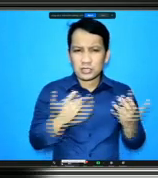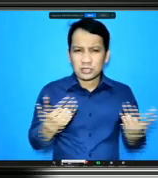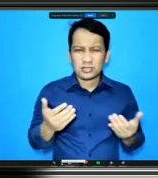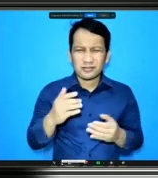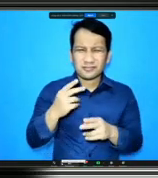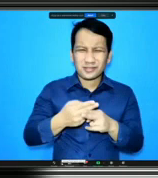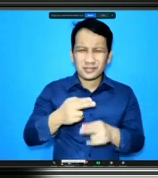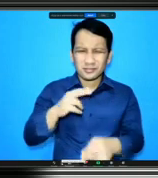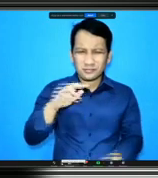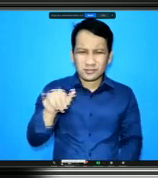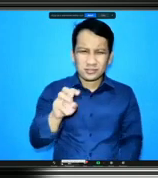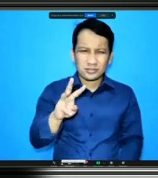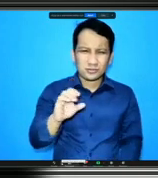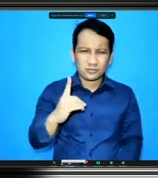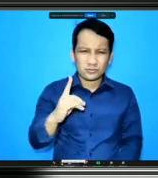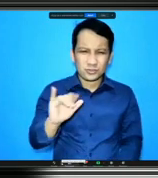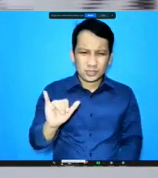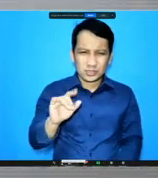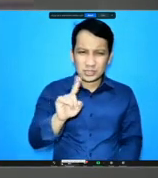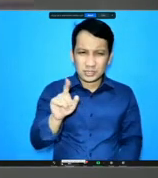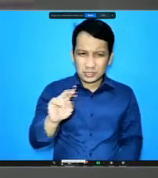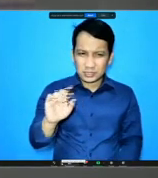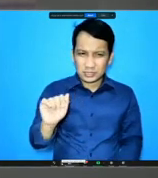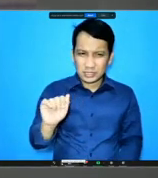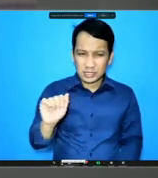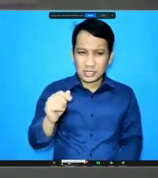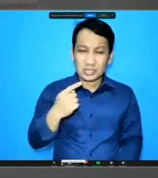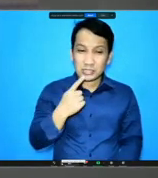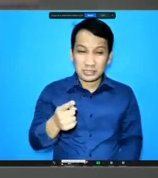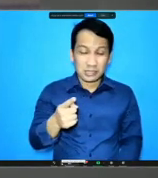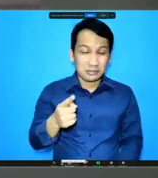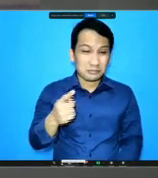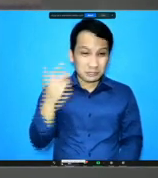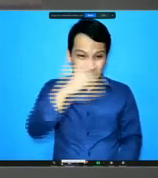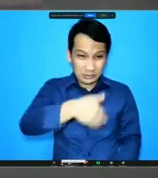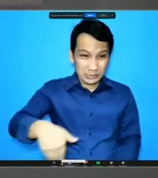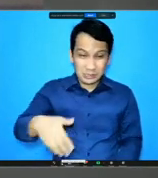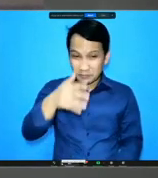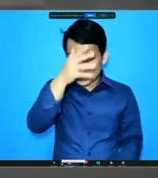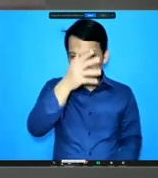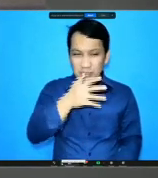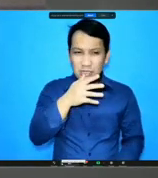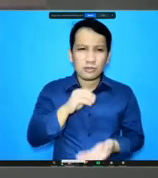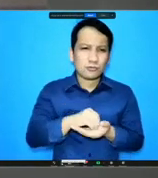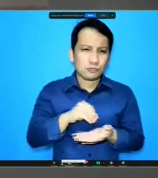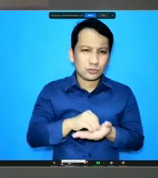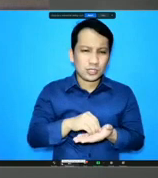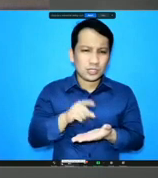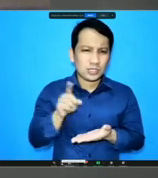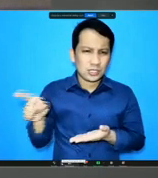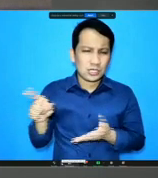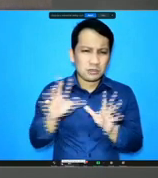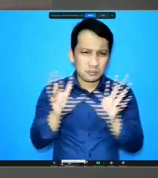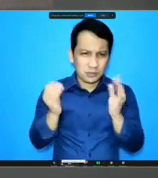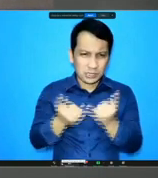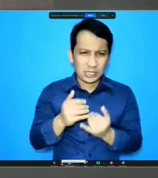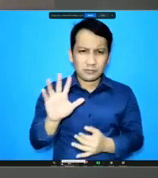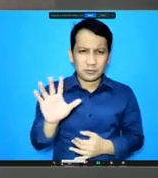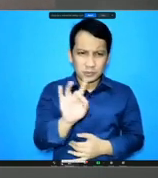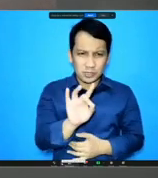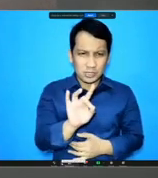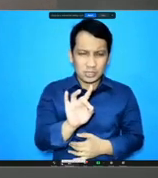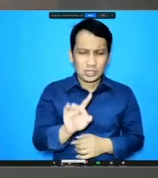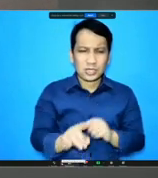Zita na isang single mother. Nangutang siya kay Chairman Alexander Bintulan ng Barangay 58,